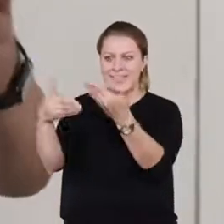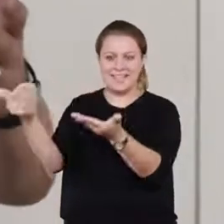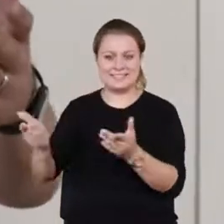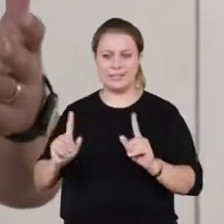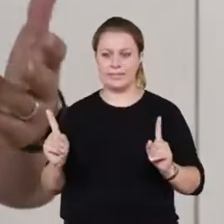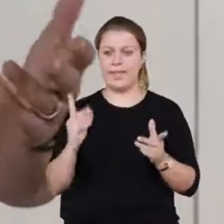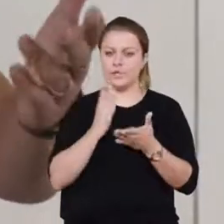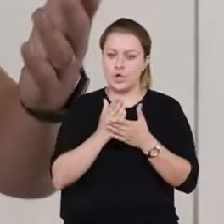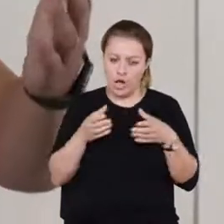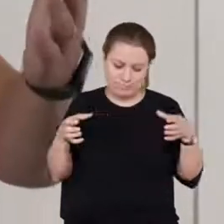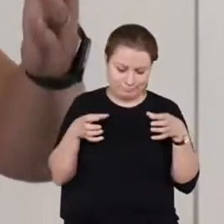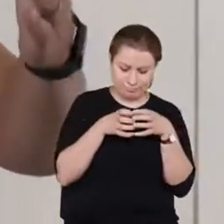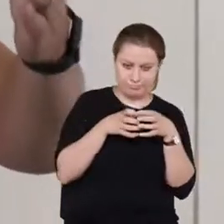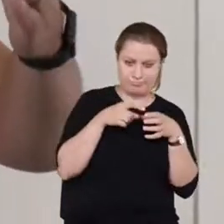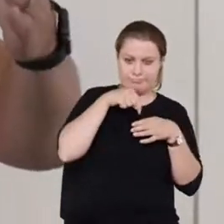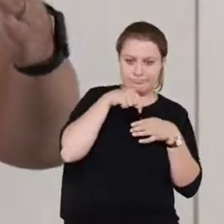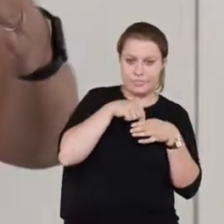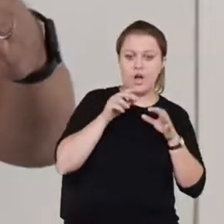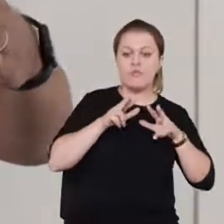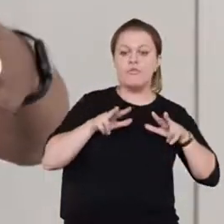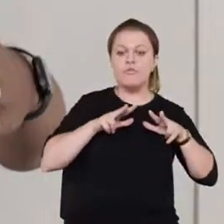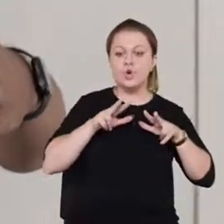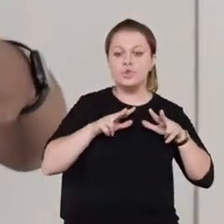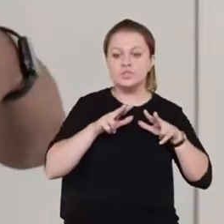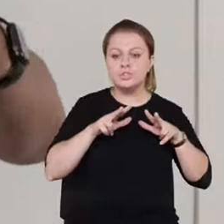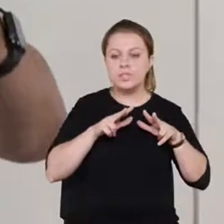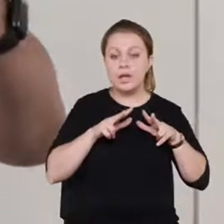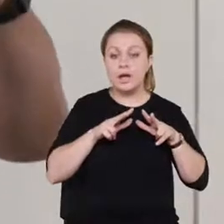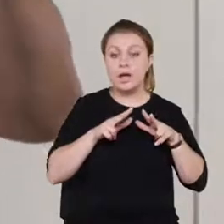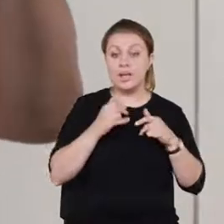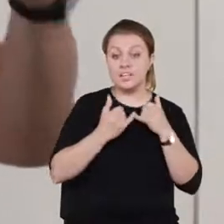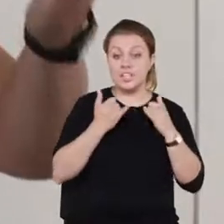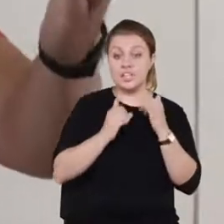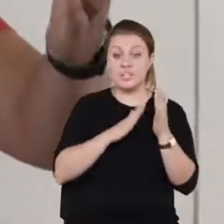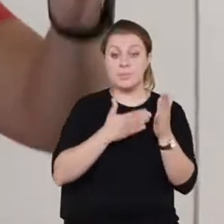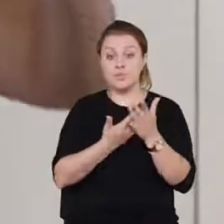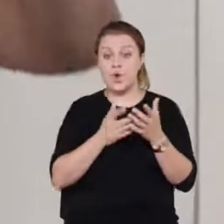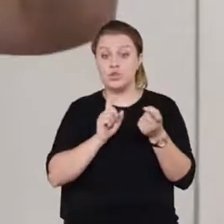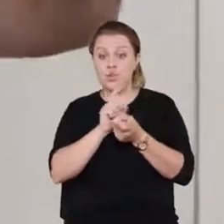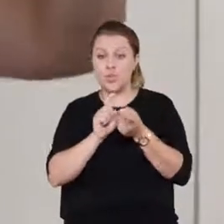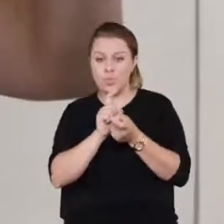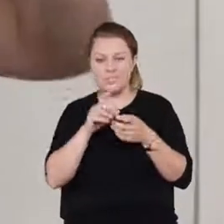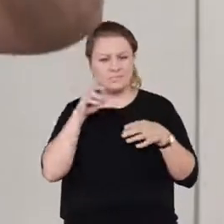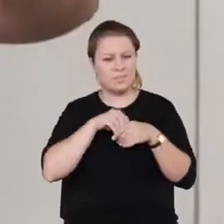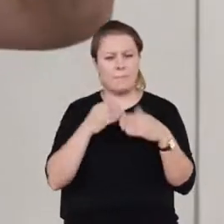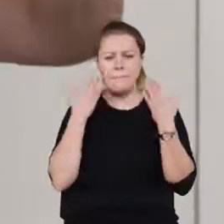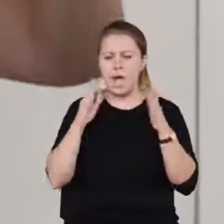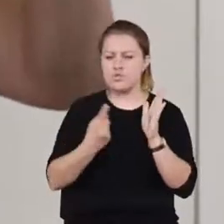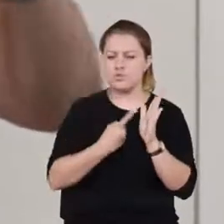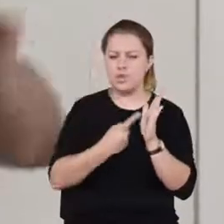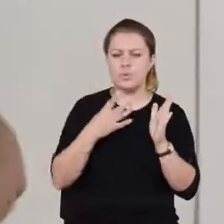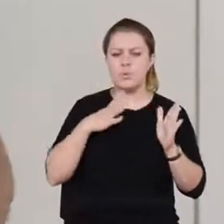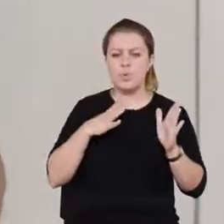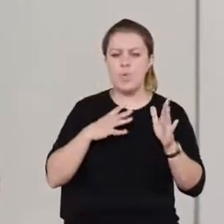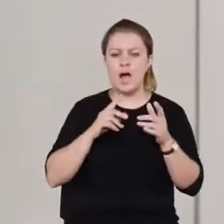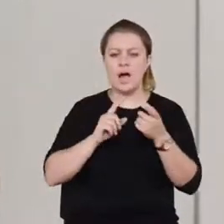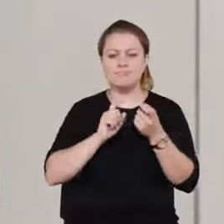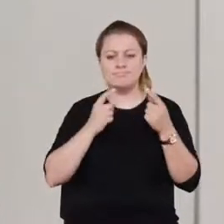są poważne konflikty, to one są najczęściej inspirowane przez obcych, na przykład Żydów w tej wizji, prawda? Jeżeli to przełożymy na